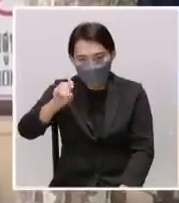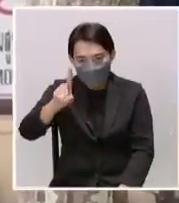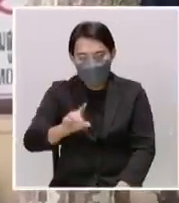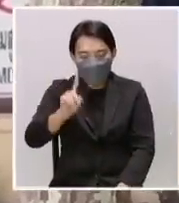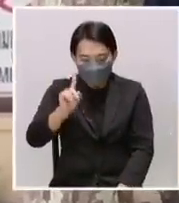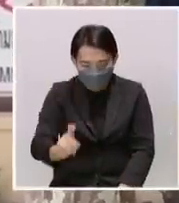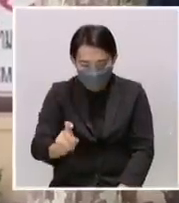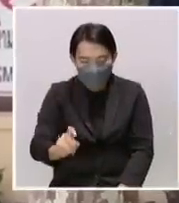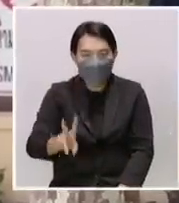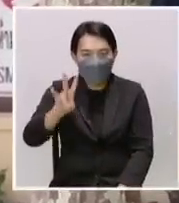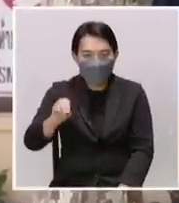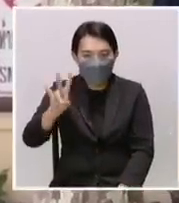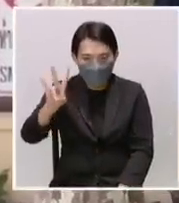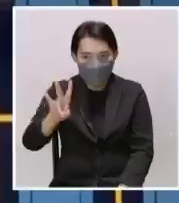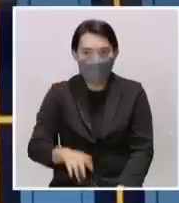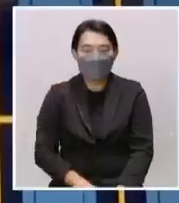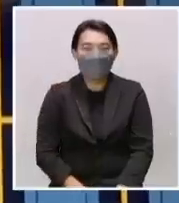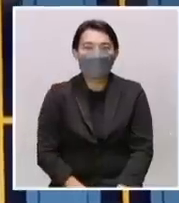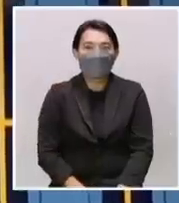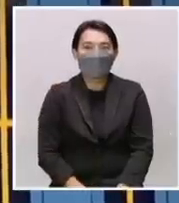และเสียชีวิตสะสม77รายค่ะ